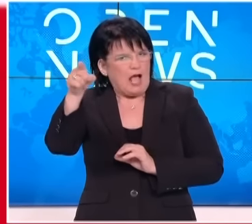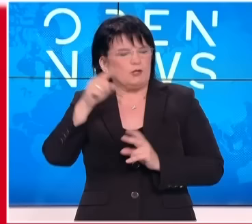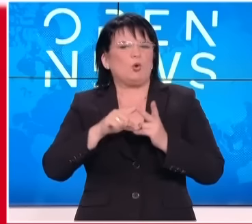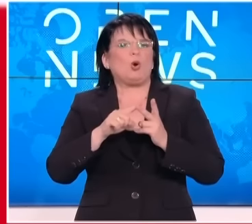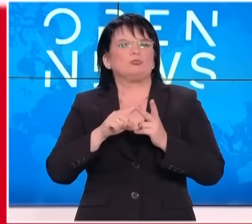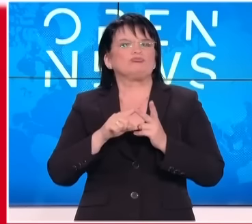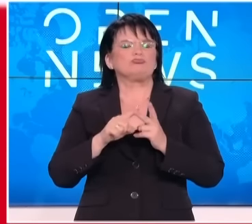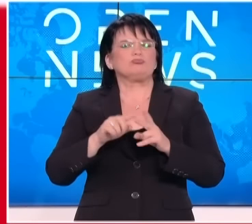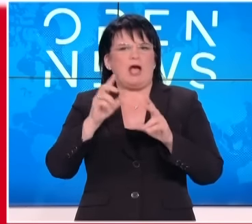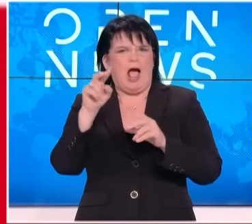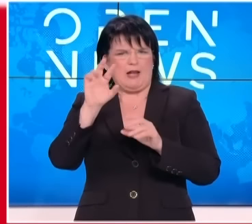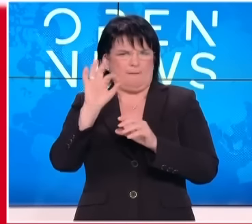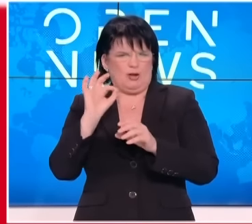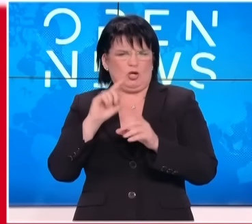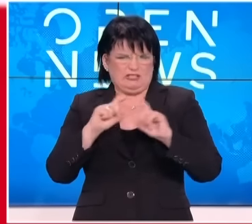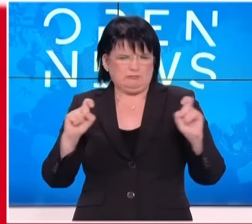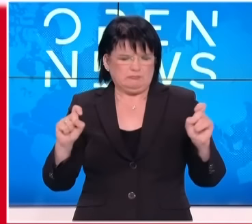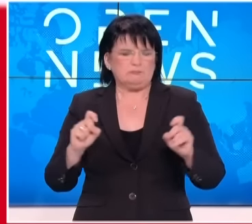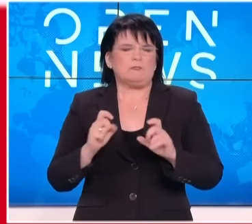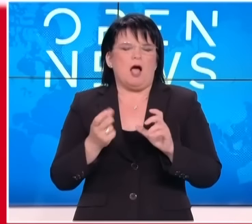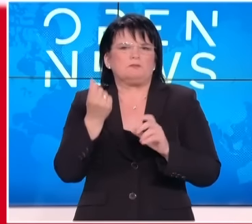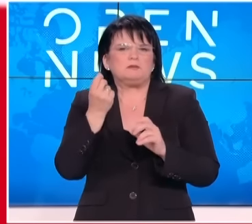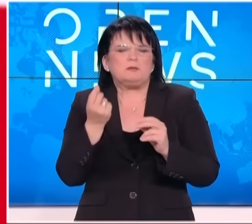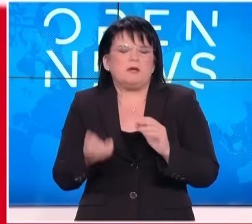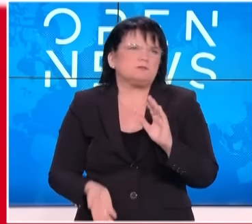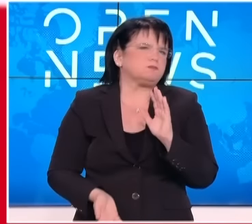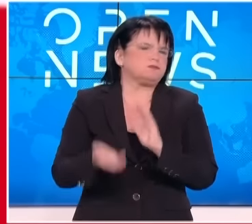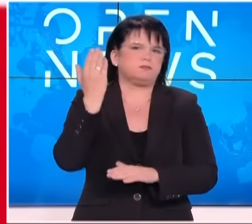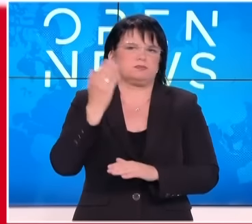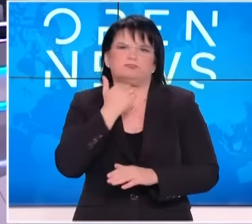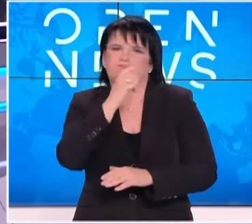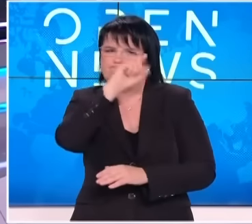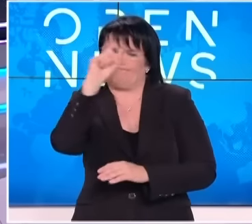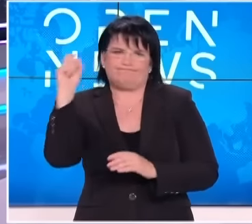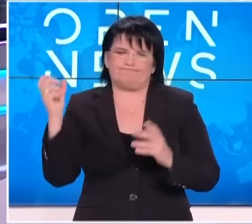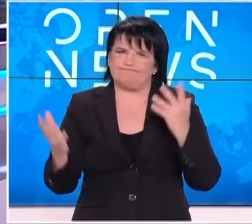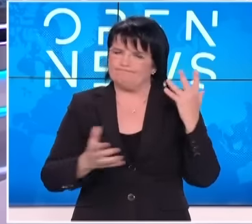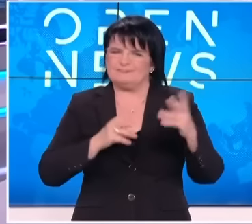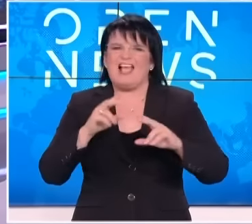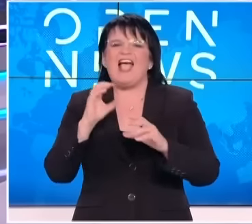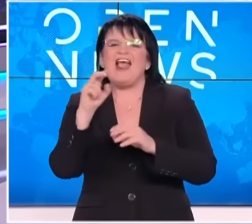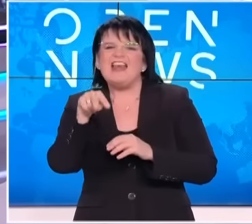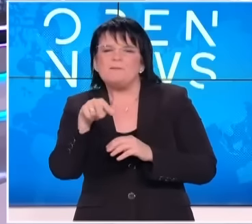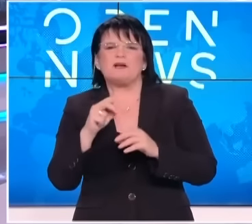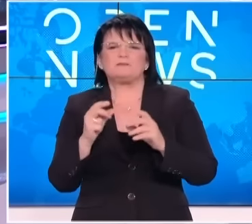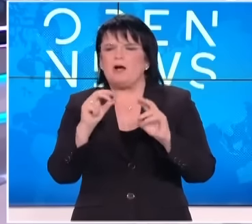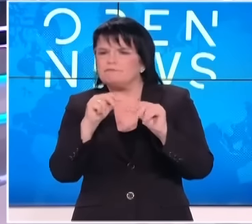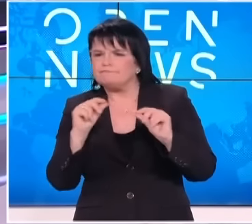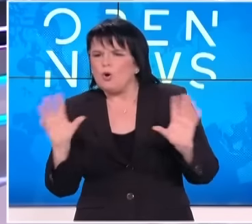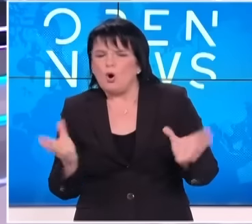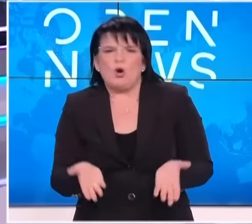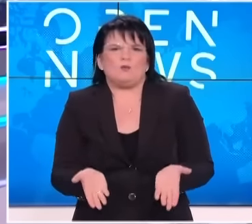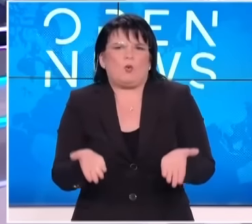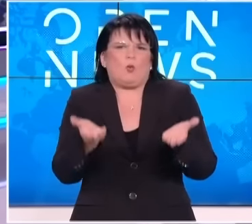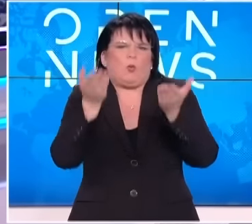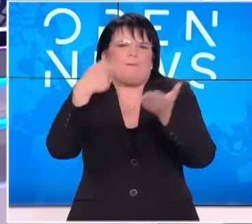αυτά οδηγούν να εκτοξεύονται οι τιμές να μην έχει τη να πληρώσει χώρια τα λιπάσματα που εκτοξεύουν το κόστος της αγροτικής